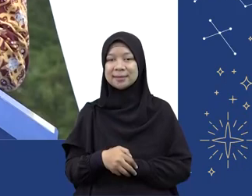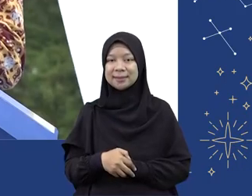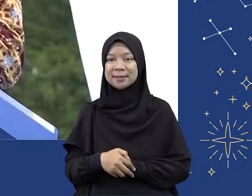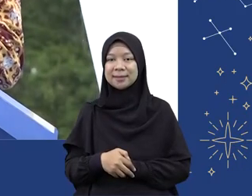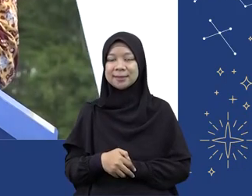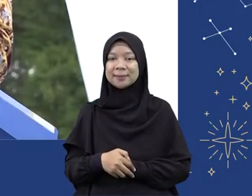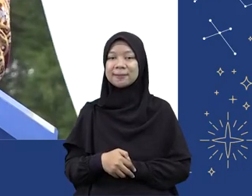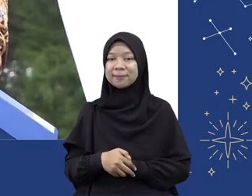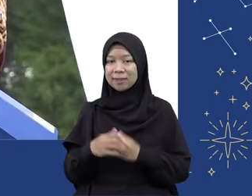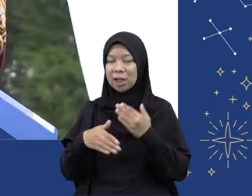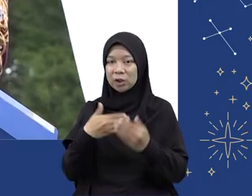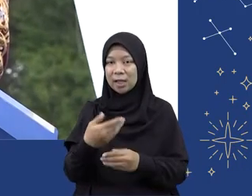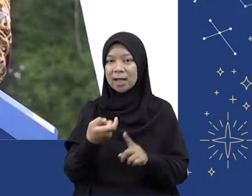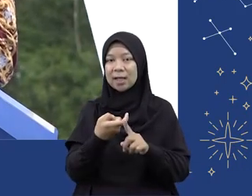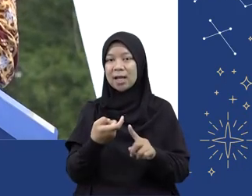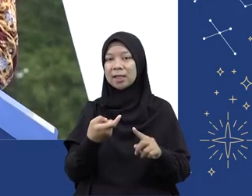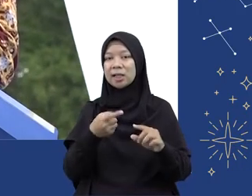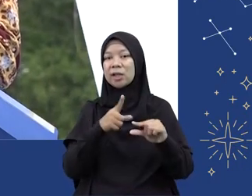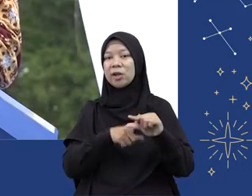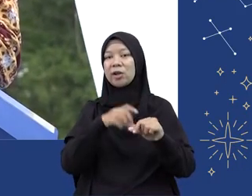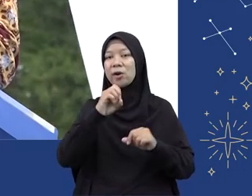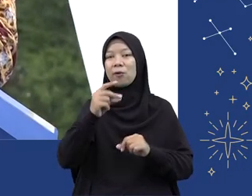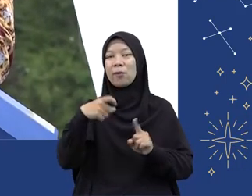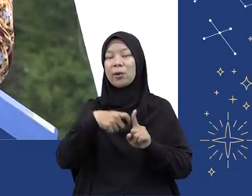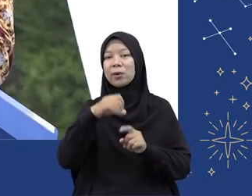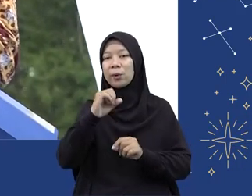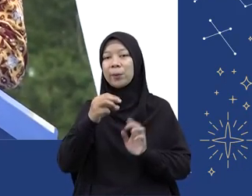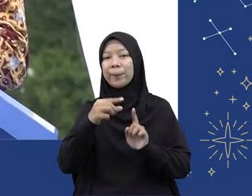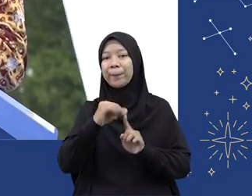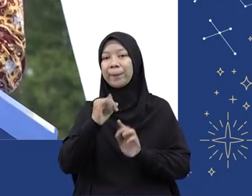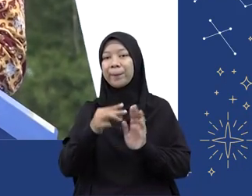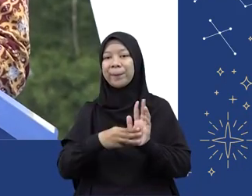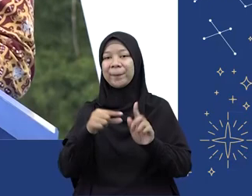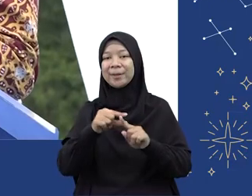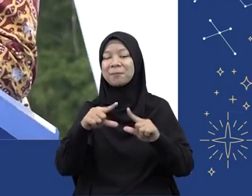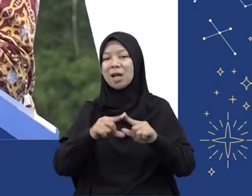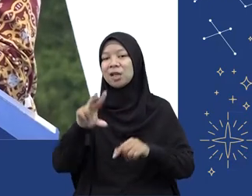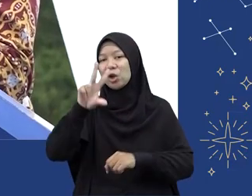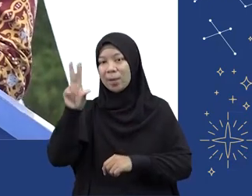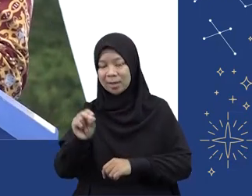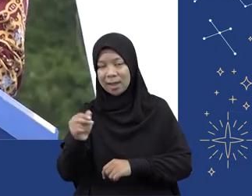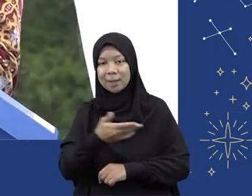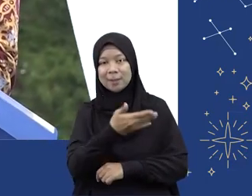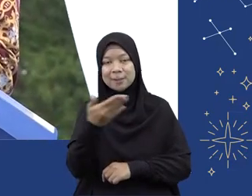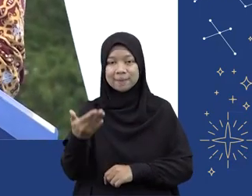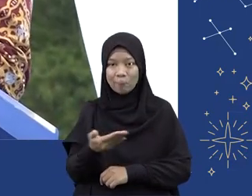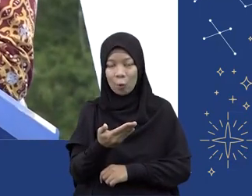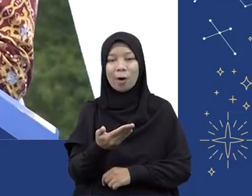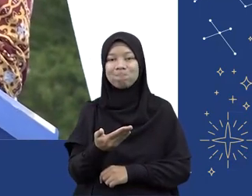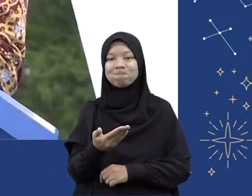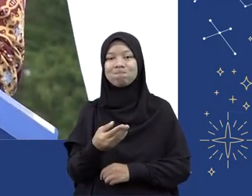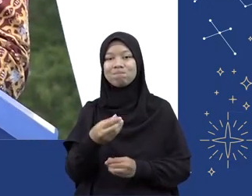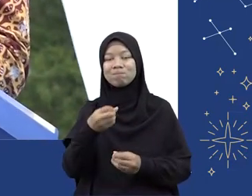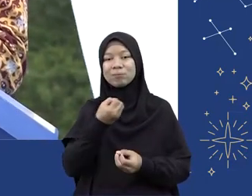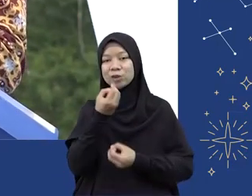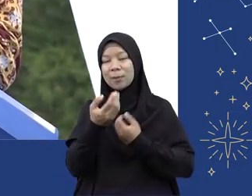kemudian juga dari forkopimda Jawa Barat dari semua hadirin yang mohon izin tidak bisa saya Sebutkan satu